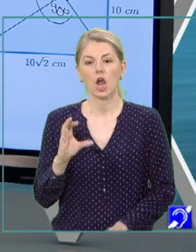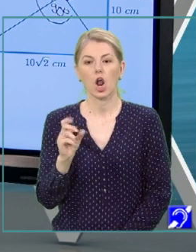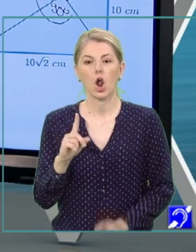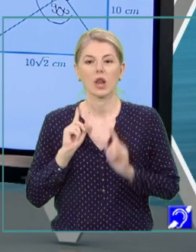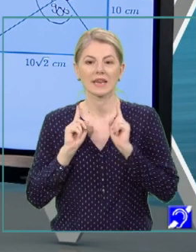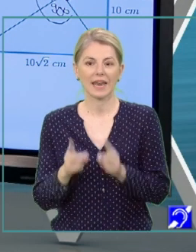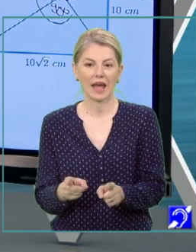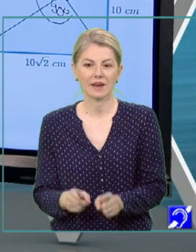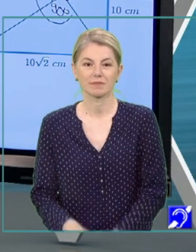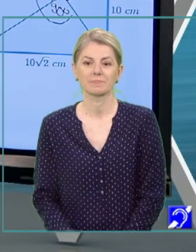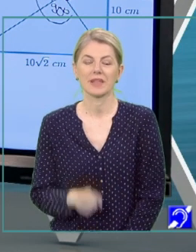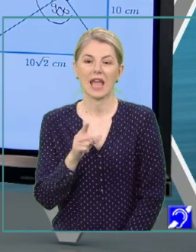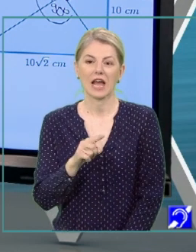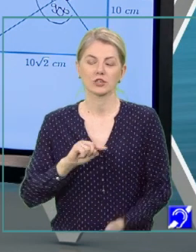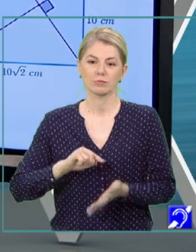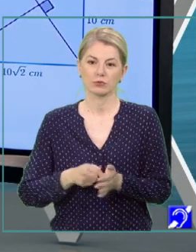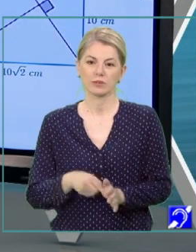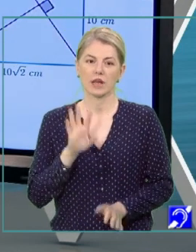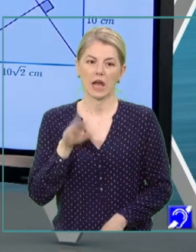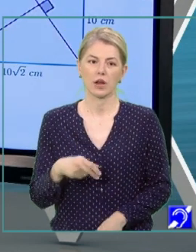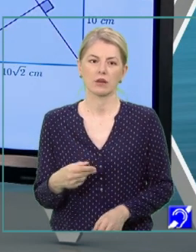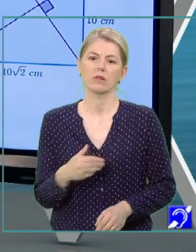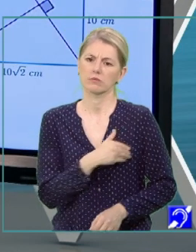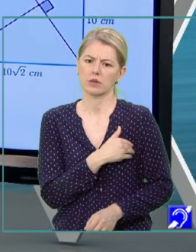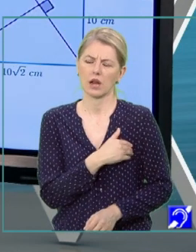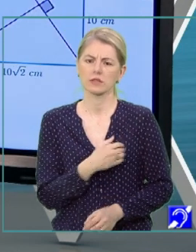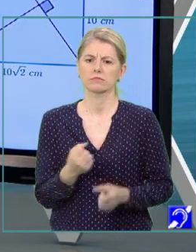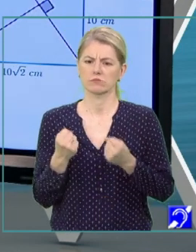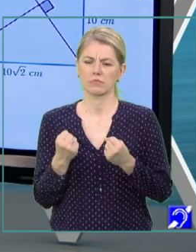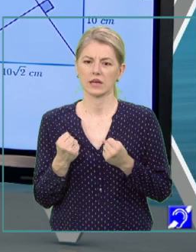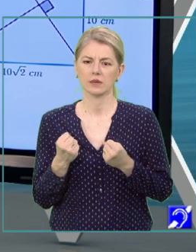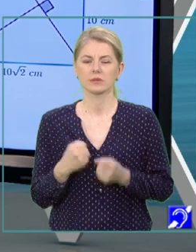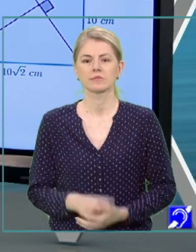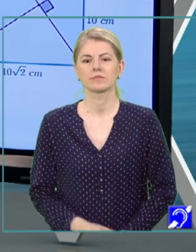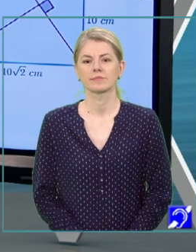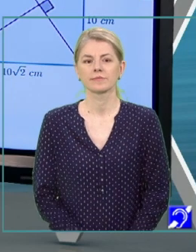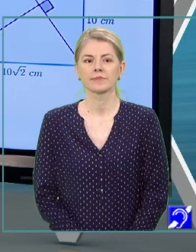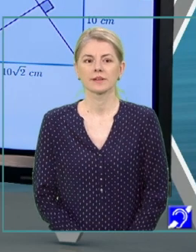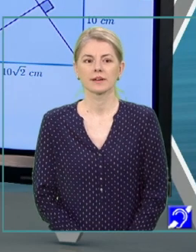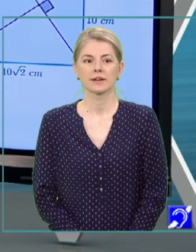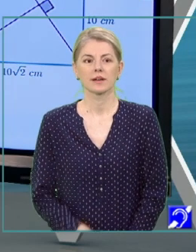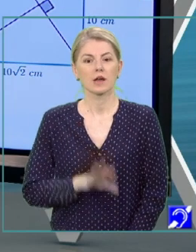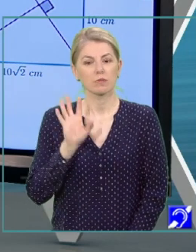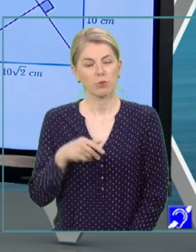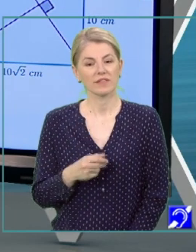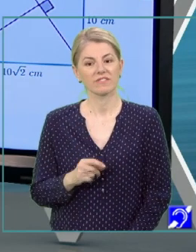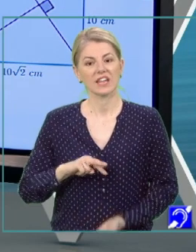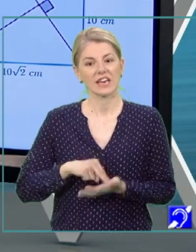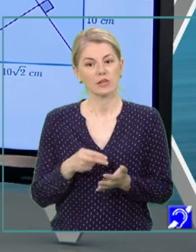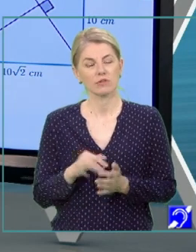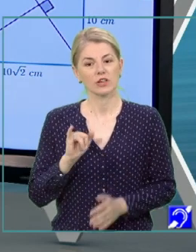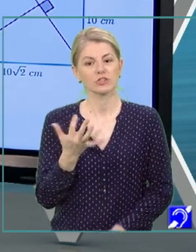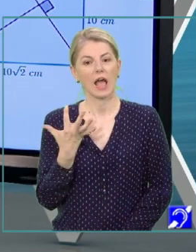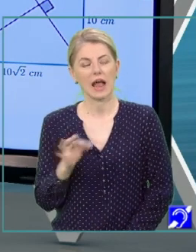coliniare. Acest punct care are o grad de finețe, hai să recunoaștem, mai ridicat, poate fi rezolvat și